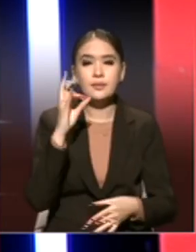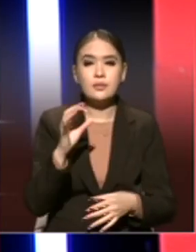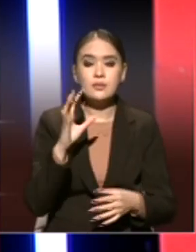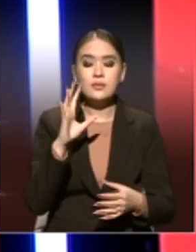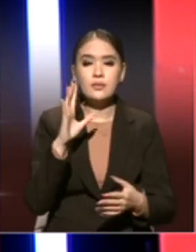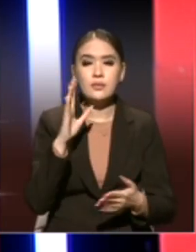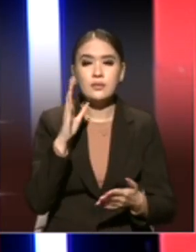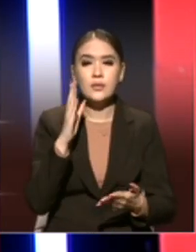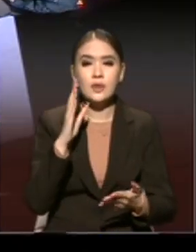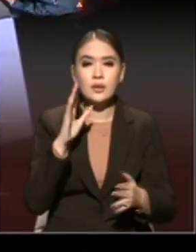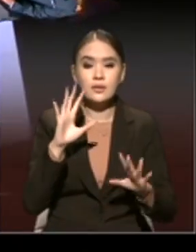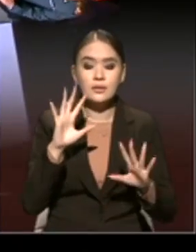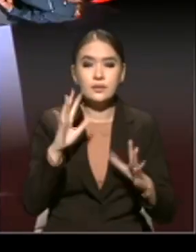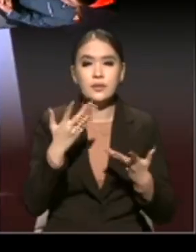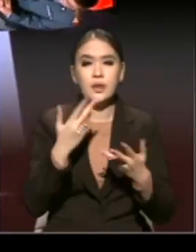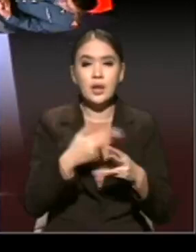осы